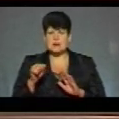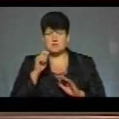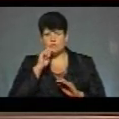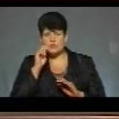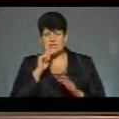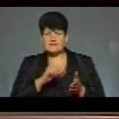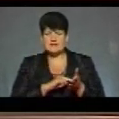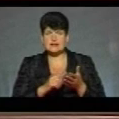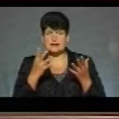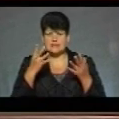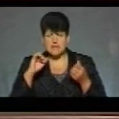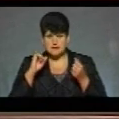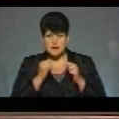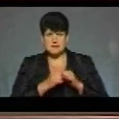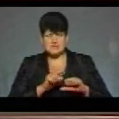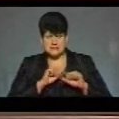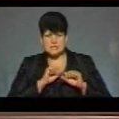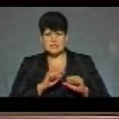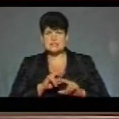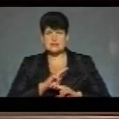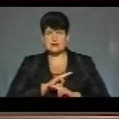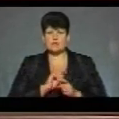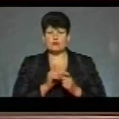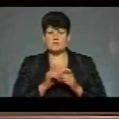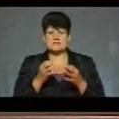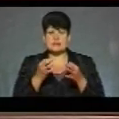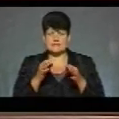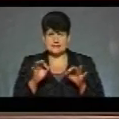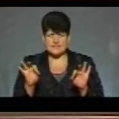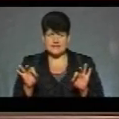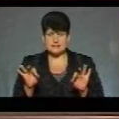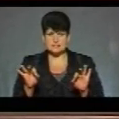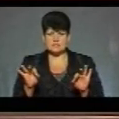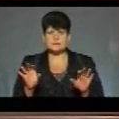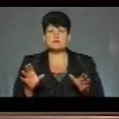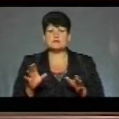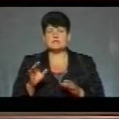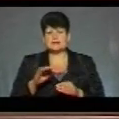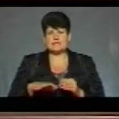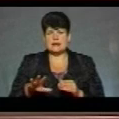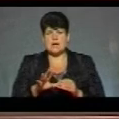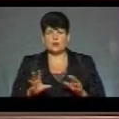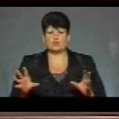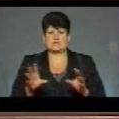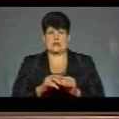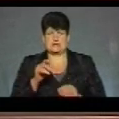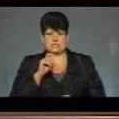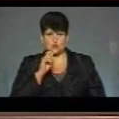Україні відзначають День пам'яті захисників, які загинули в боротьбі за незалежність, суверенітет і територіальну цілісність